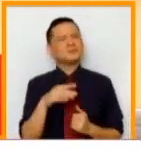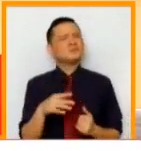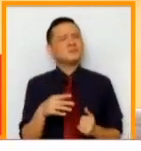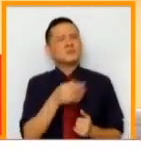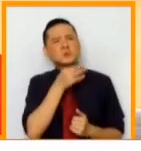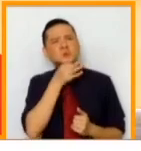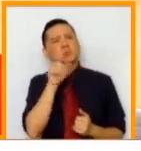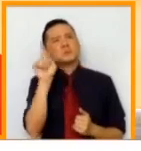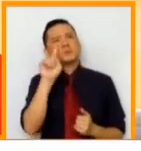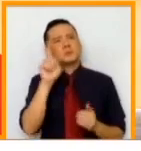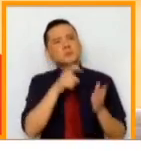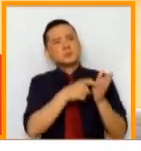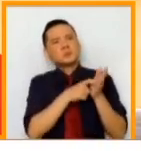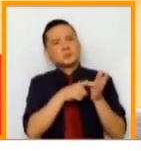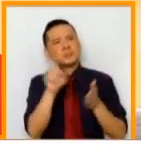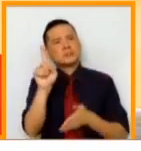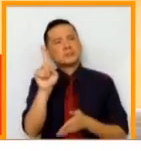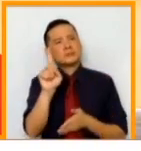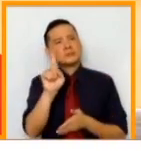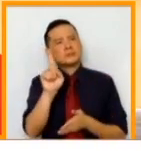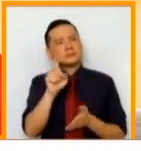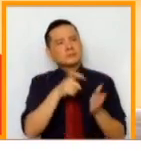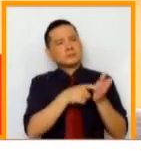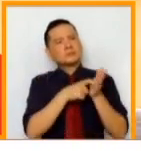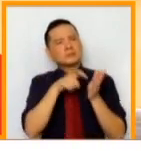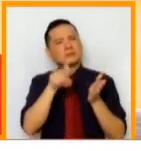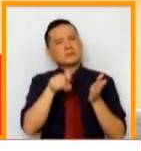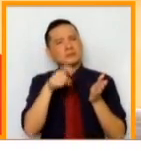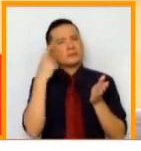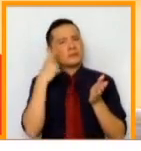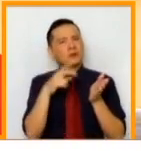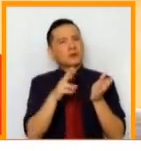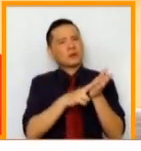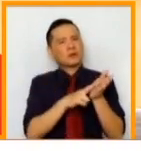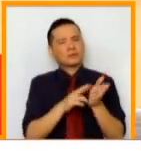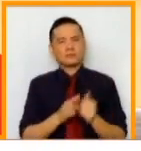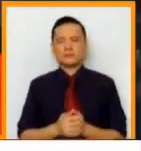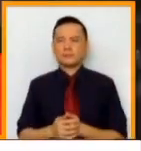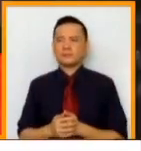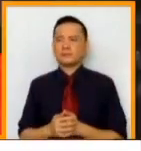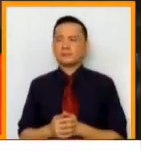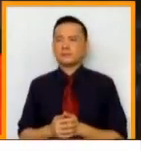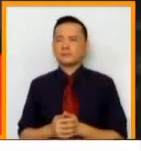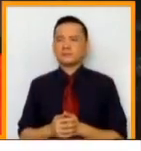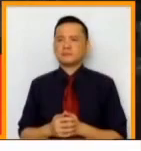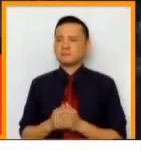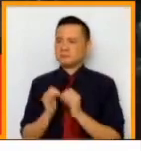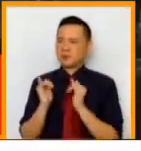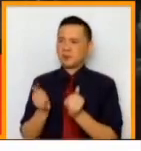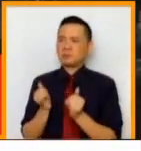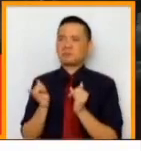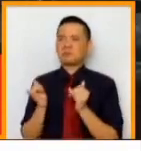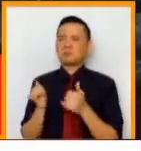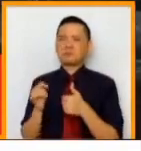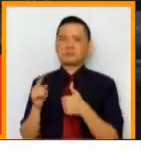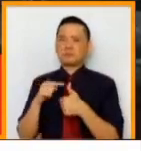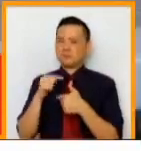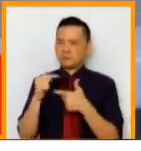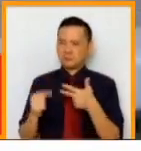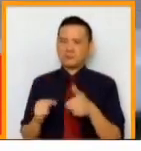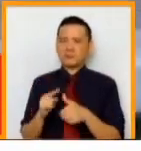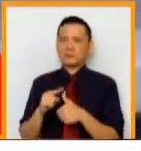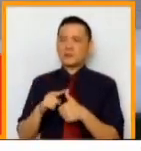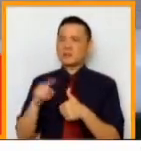yung magpaparehistro? Yung pangkaraniwan lang po. Kailangan lang magdala ng filled-up na form